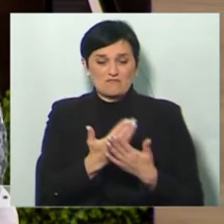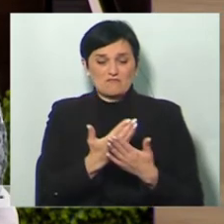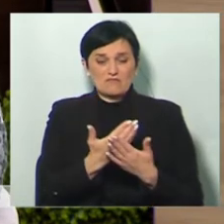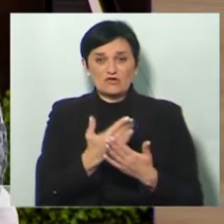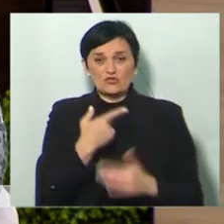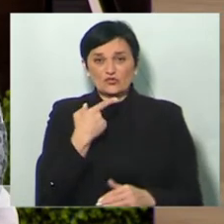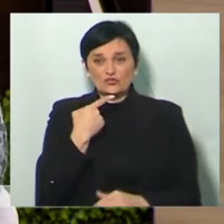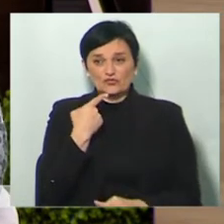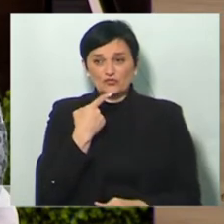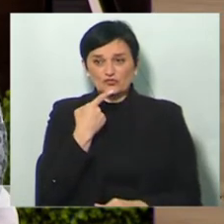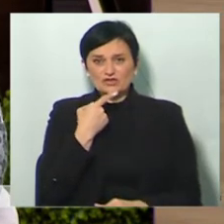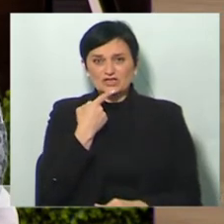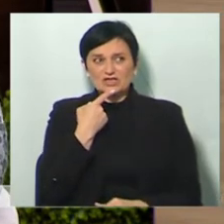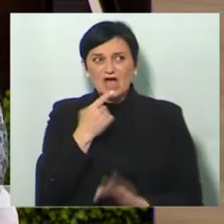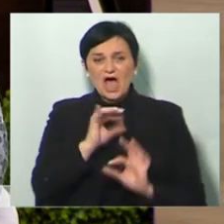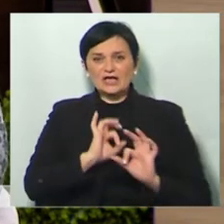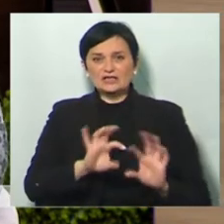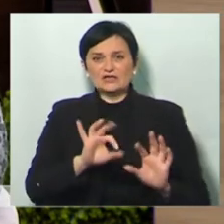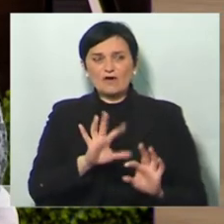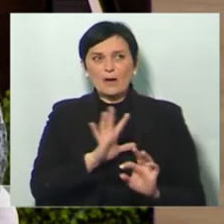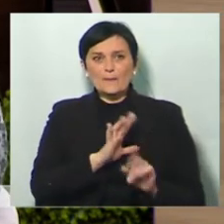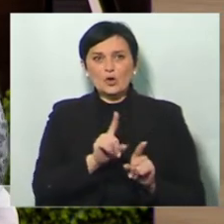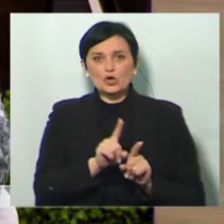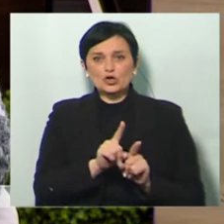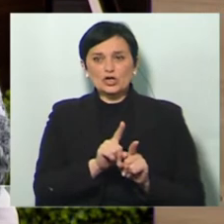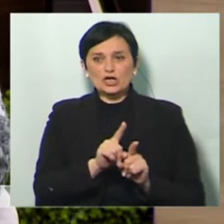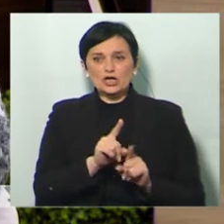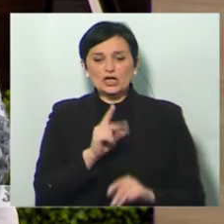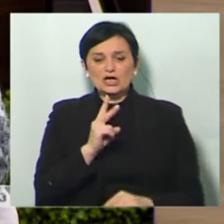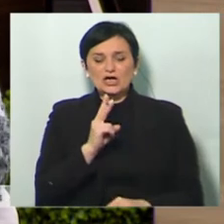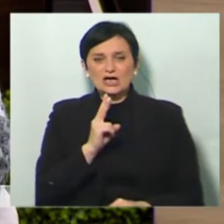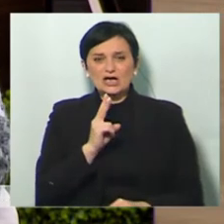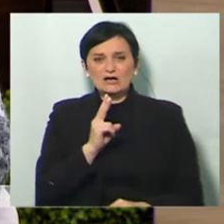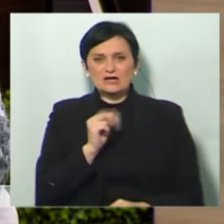coat, n-aș coa mișo iesetia ramero, câmi umbro,